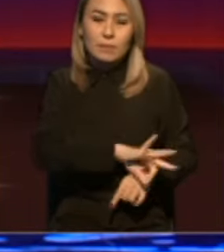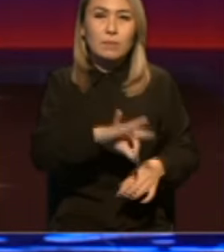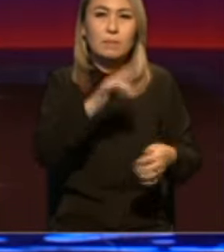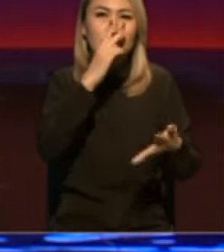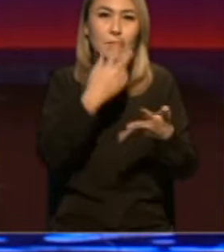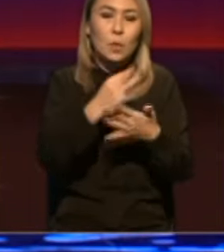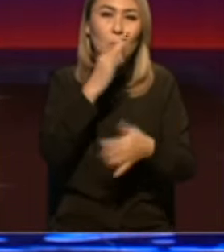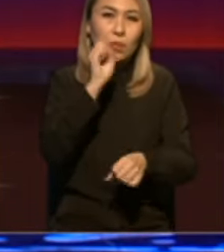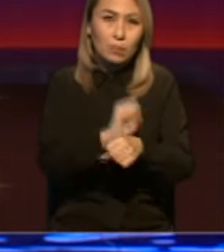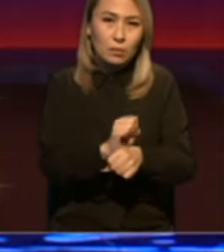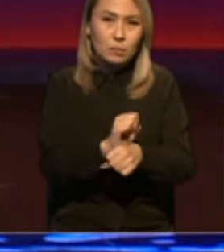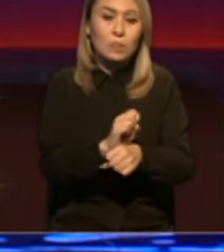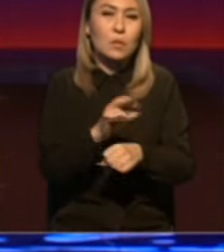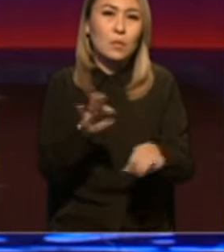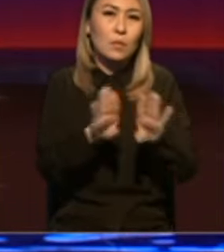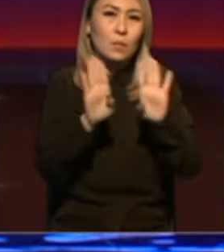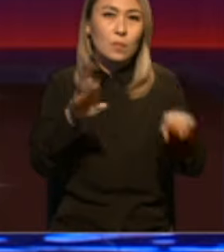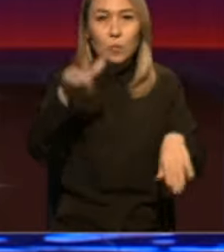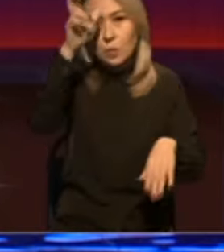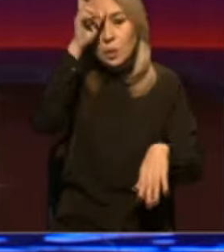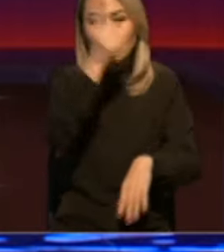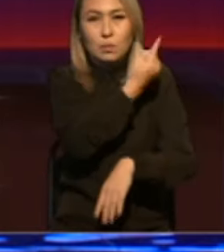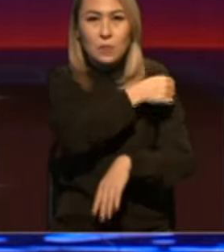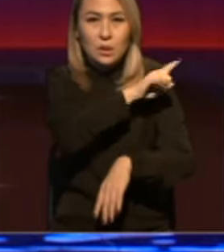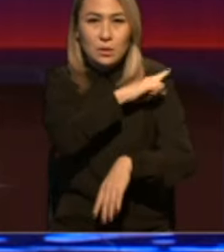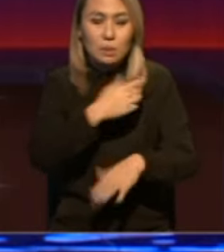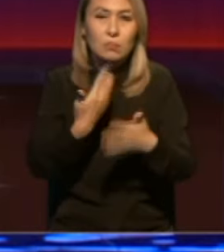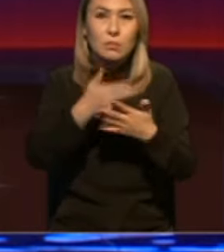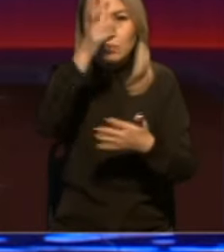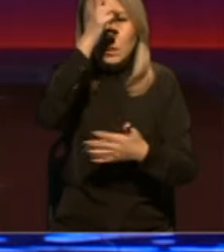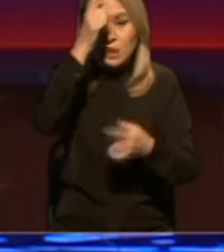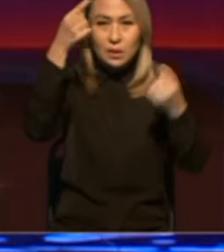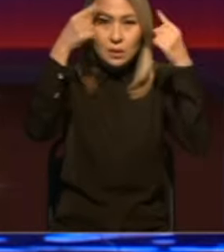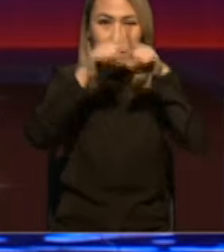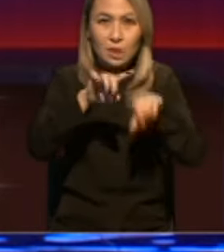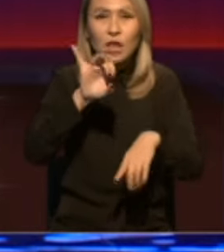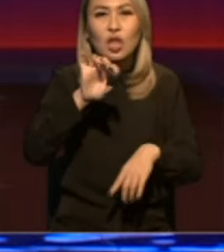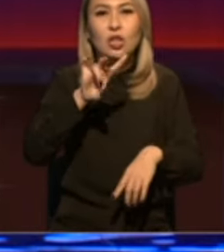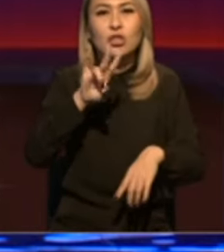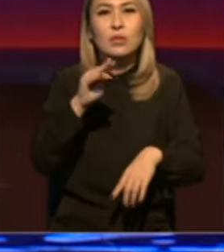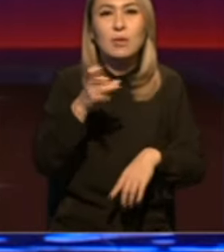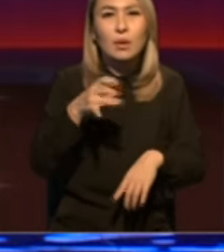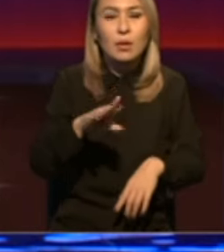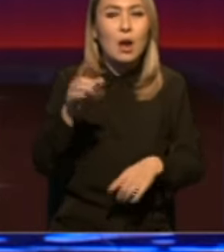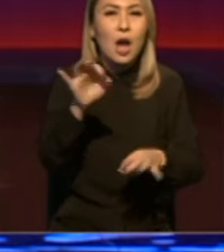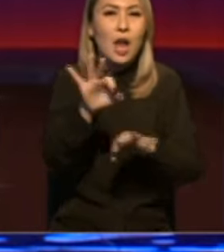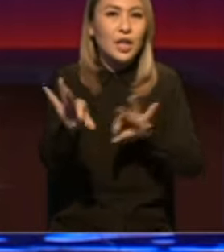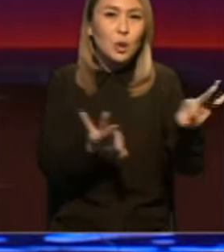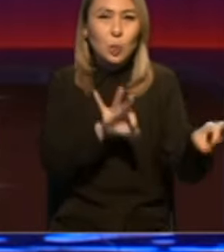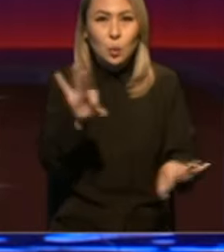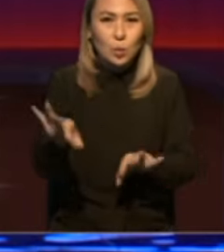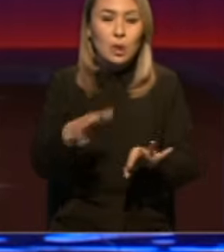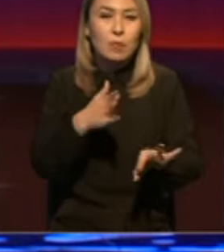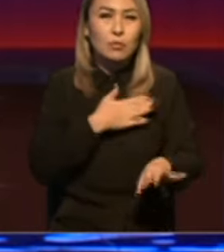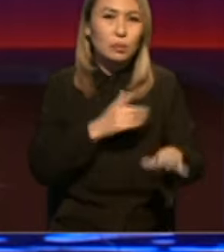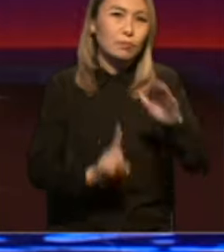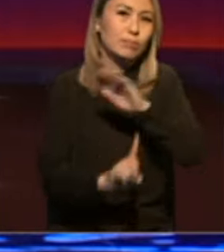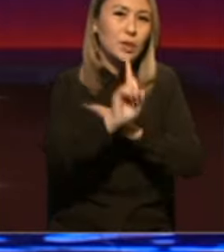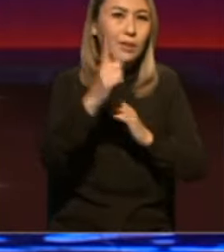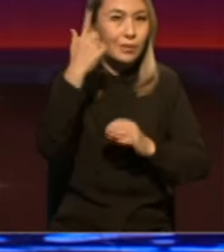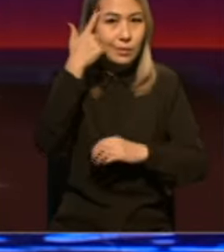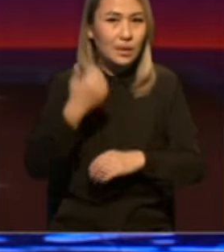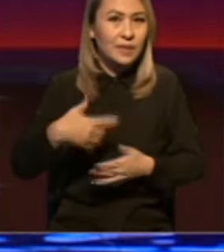бірақ тоқтап қалды ғой. Бірақ енді Түркияның медицинасы болсын, Түркияның технологиясы, инженериясы болсын, архитектурасы болсын, енді бізден әлдеқайда алда екенін тағы